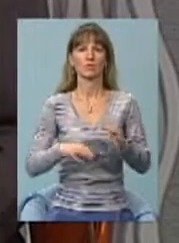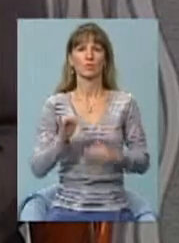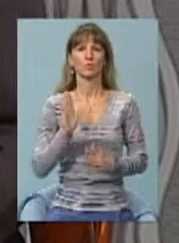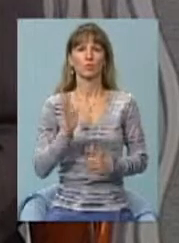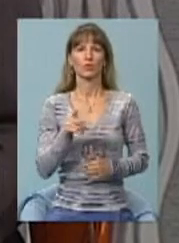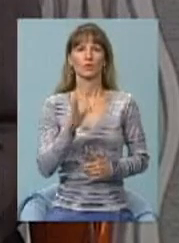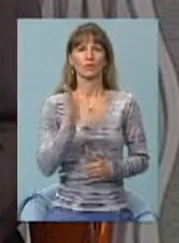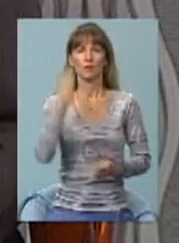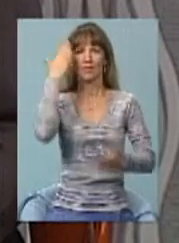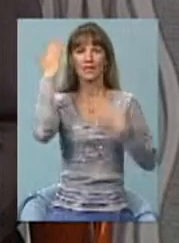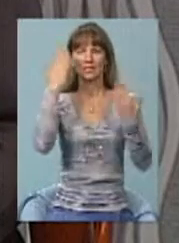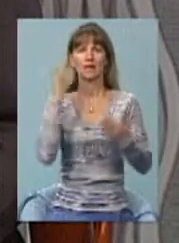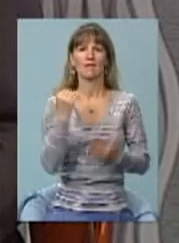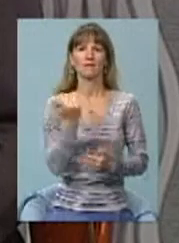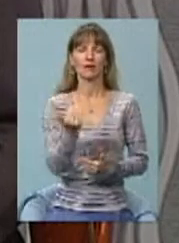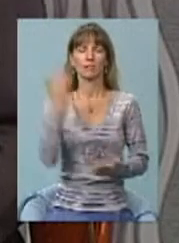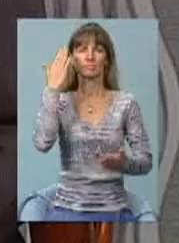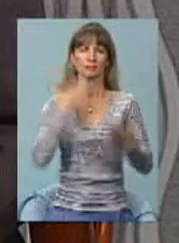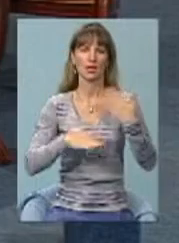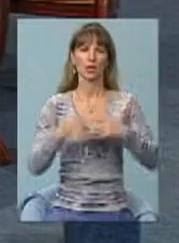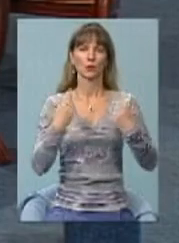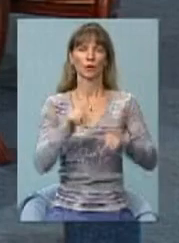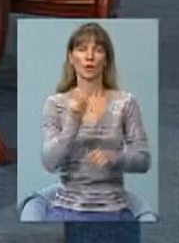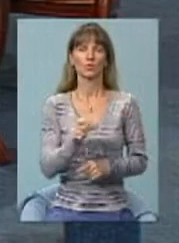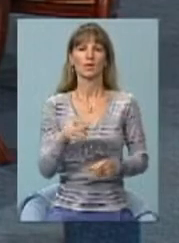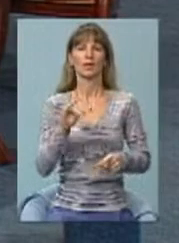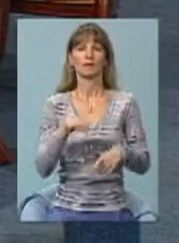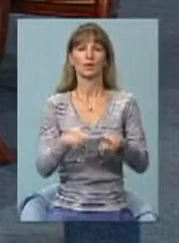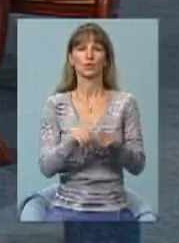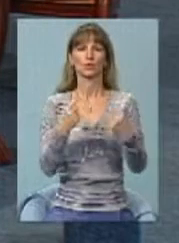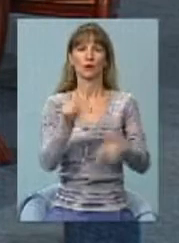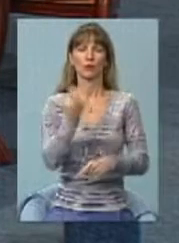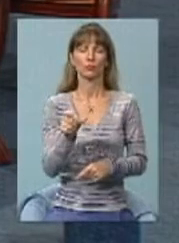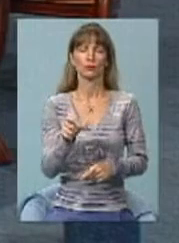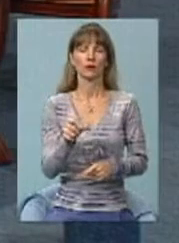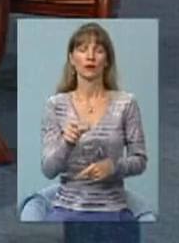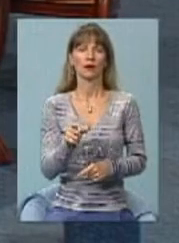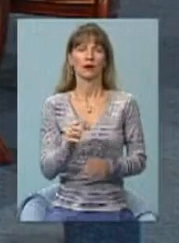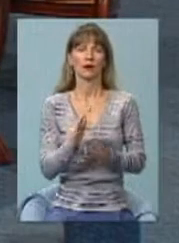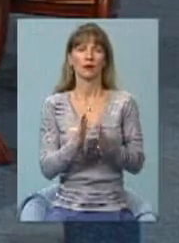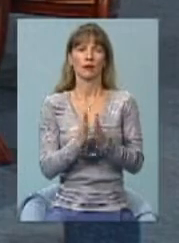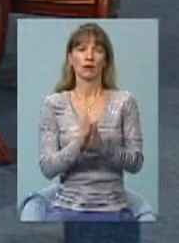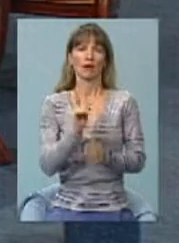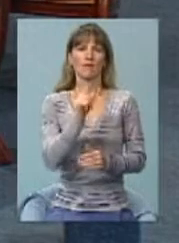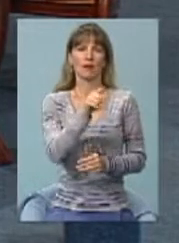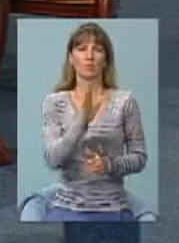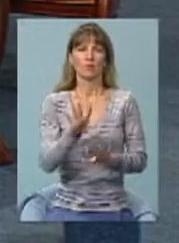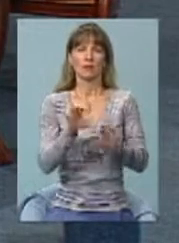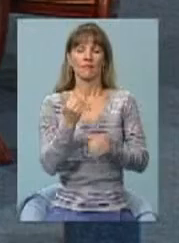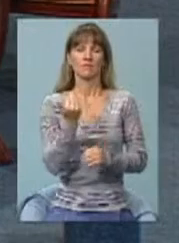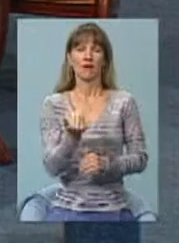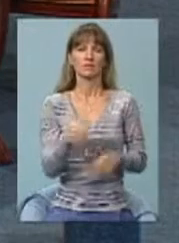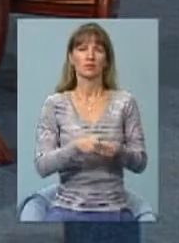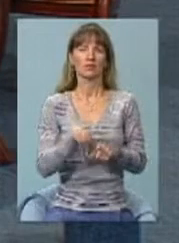будете веселі, і власне, і ви потішите інших людей. Ну а також інші люди потягнуться за вами, будуть вас приймати як